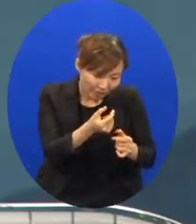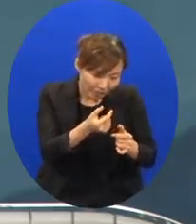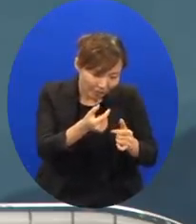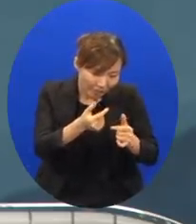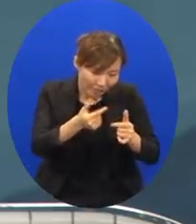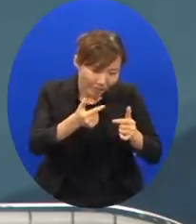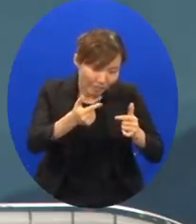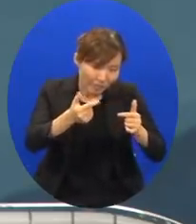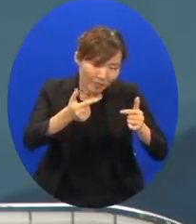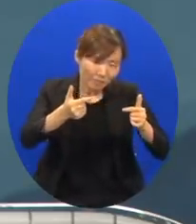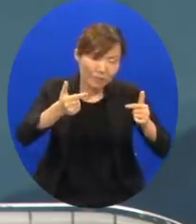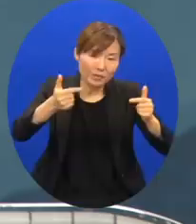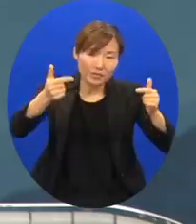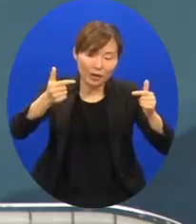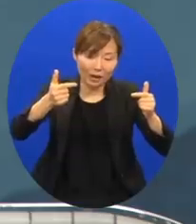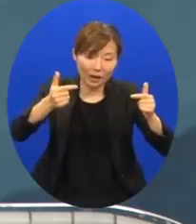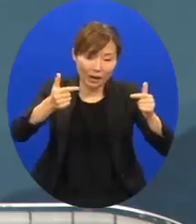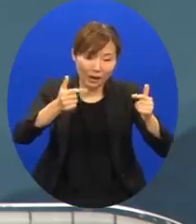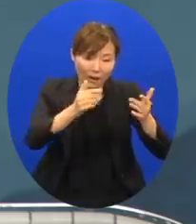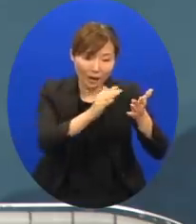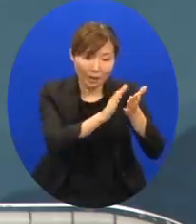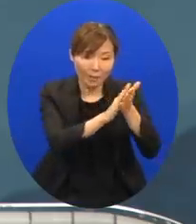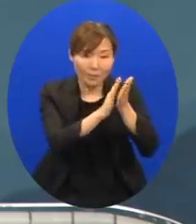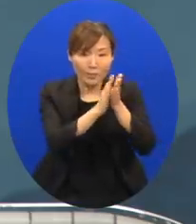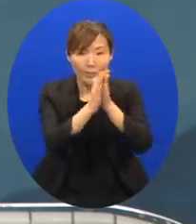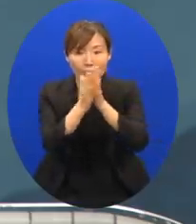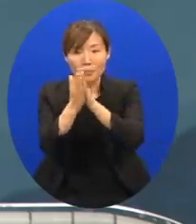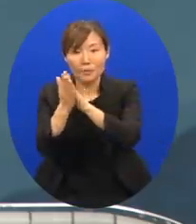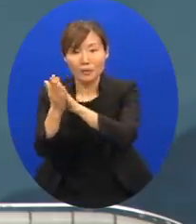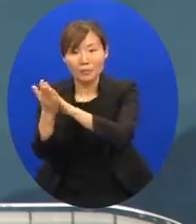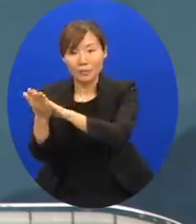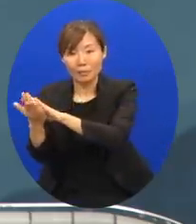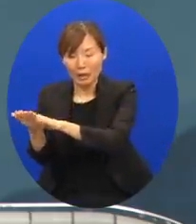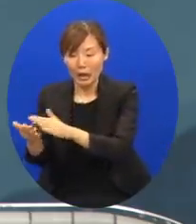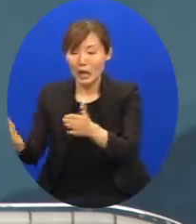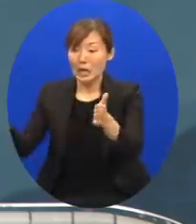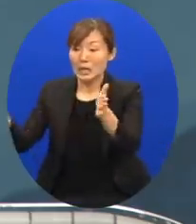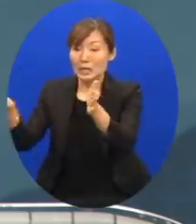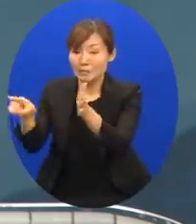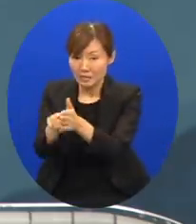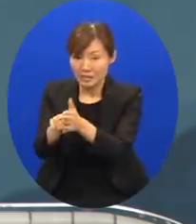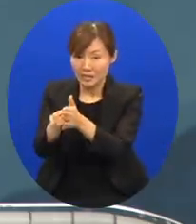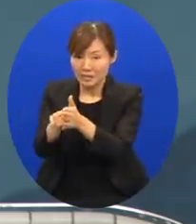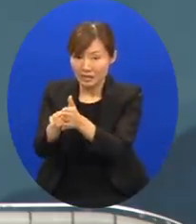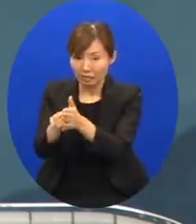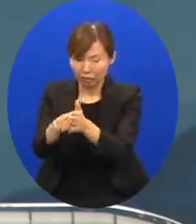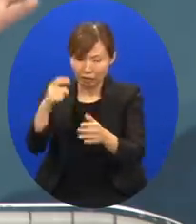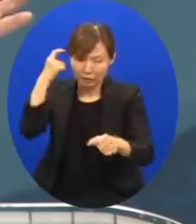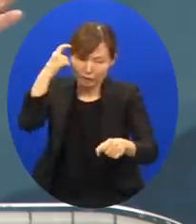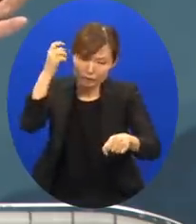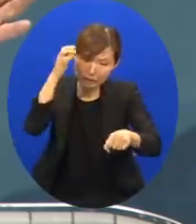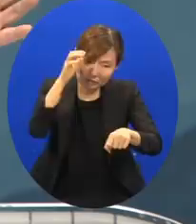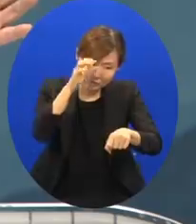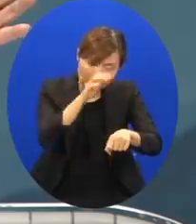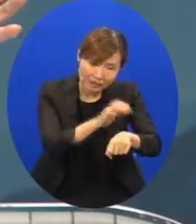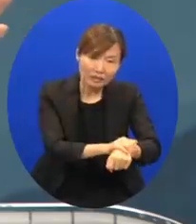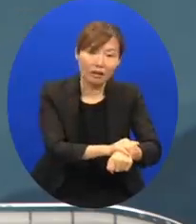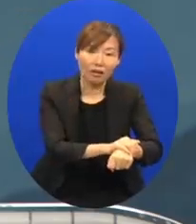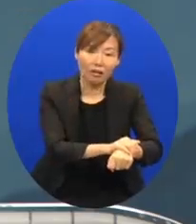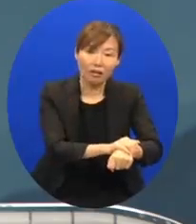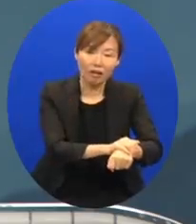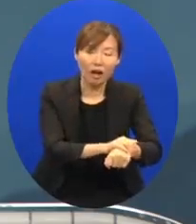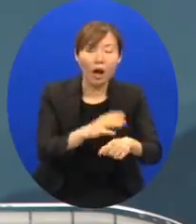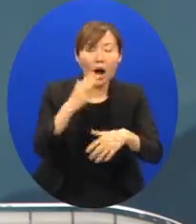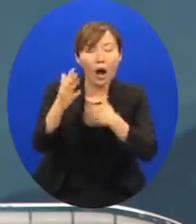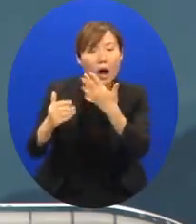졌다고 사람은 그래서 사람이 되었다고 믿는 시 됩니다 그게 세상의 gm 하나님의 창조를 믿지 않으니까